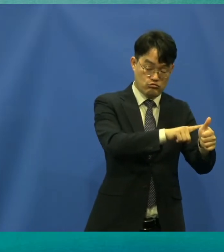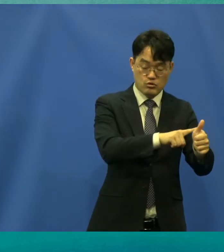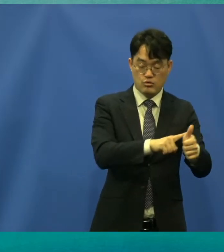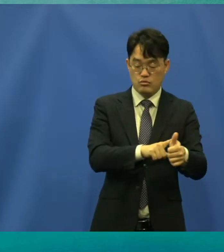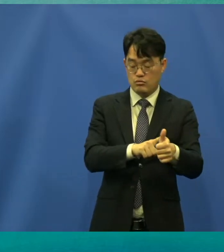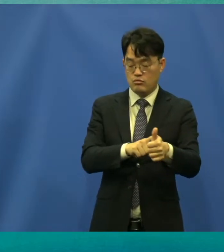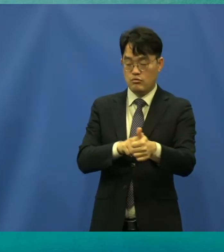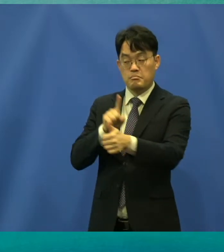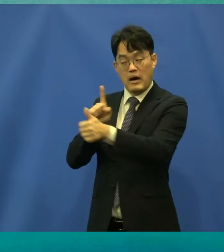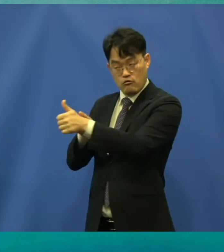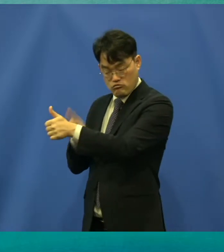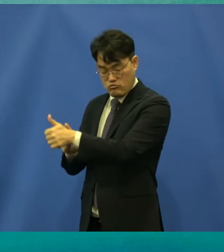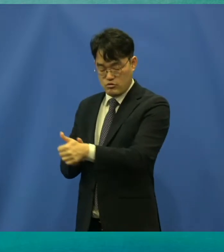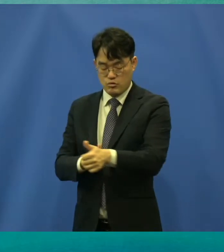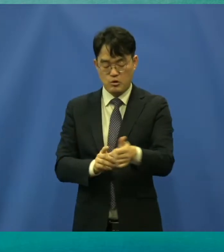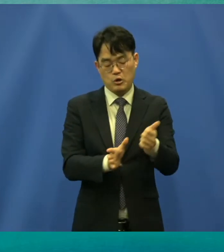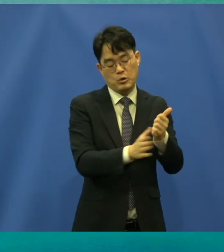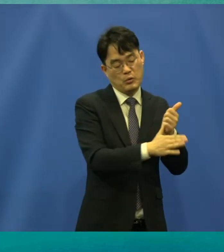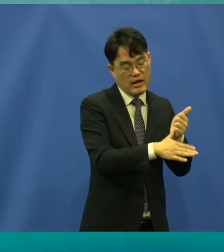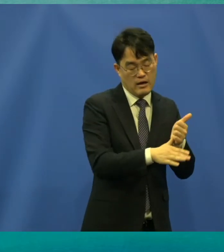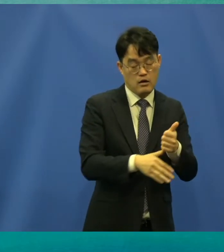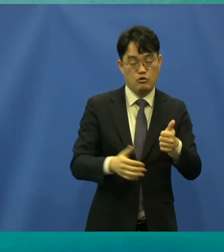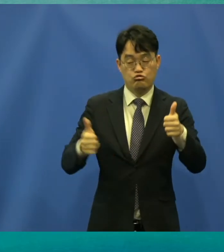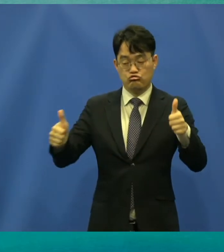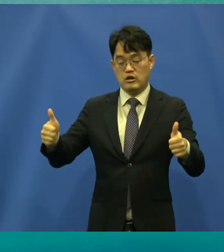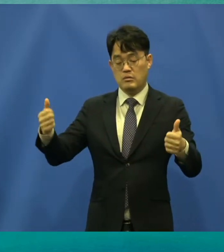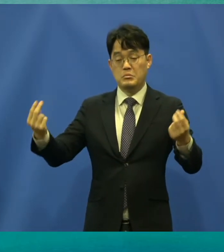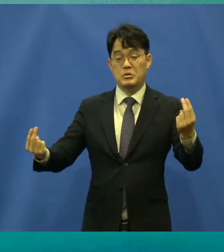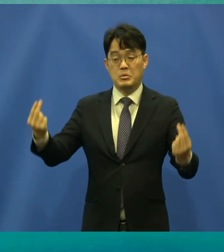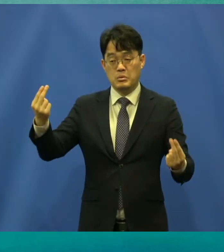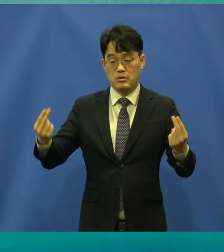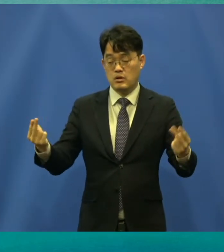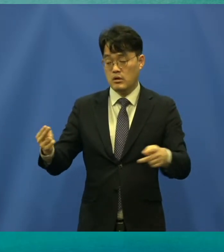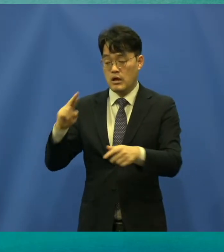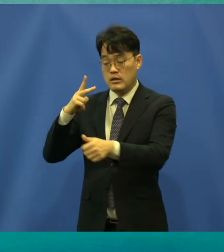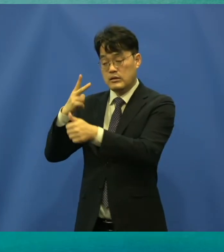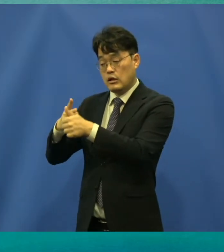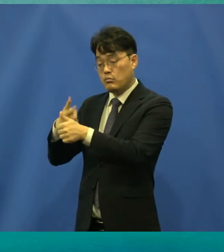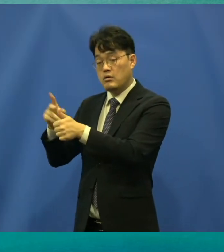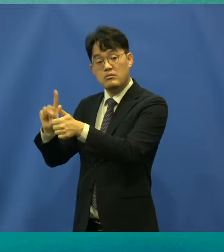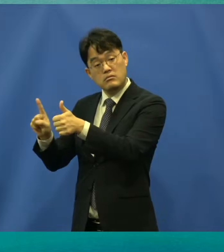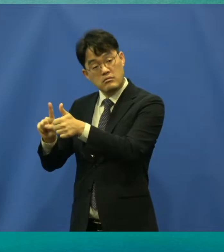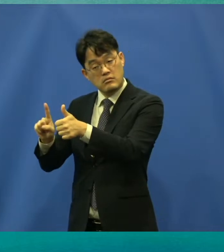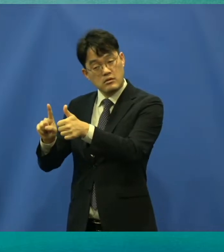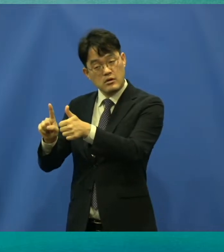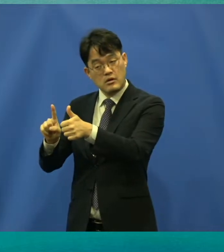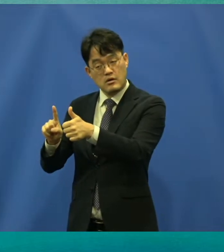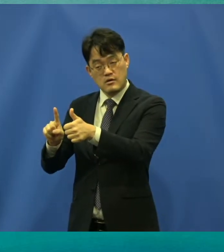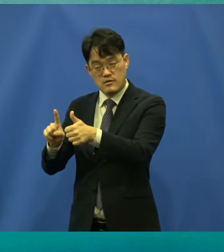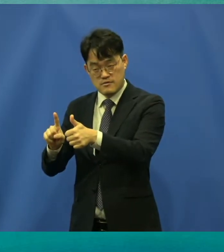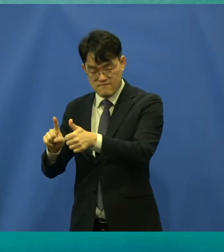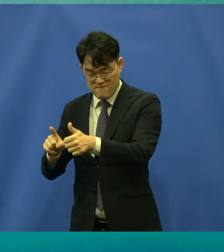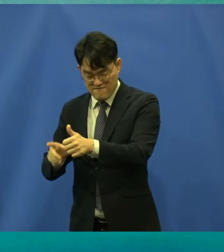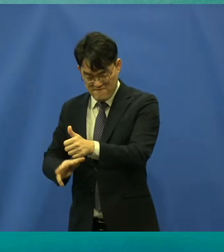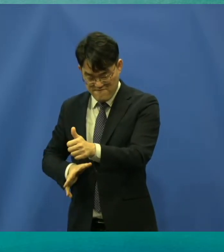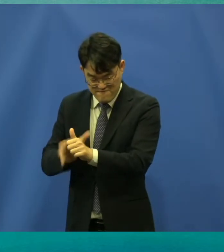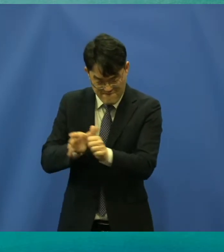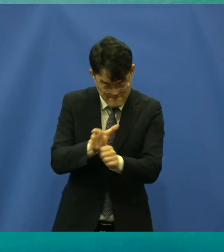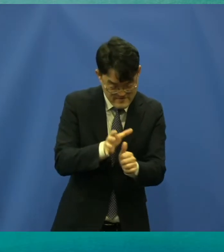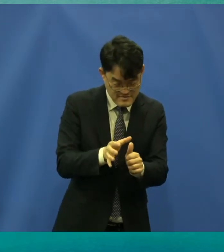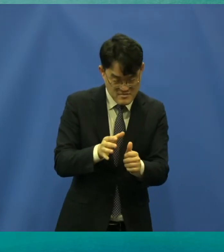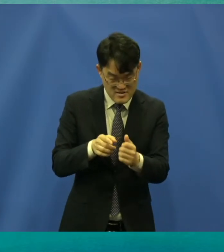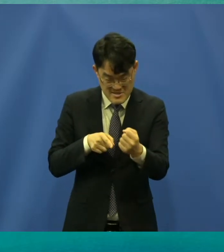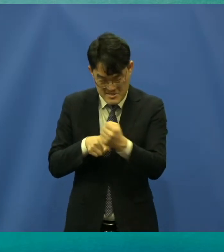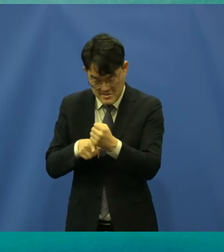바울의 인생이 그렇습니다. 그런 예수 그리스도를 만난 그 순간 하늘의 환상을 보고 비전과 사명을